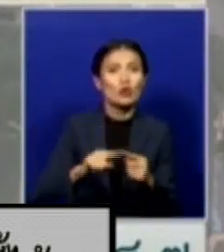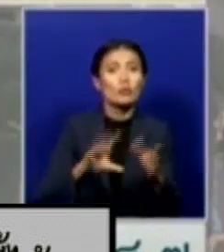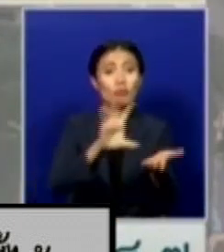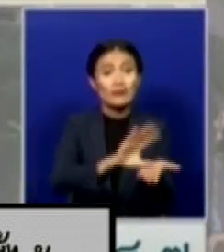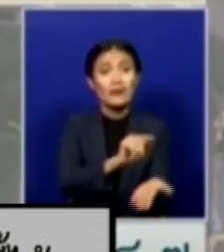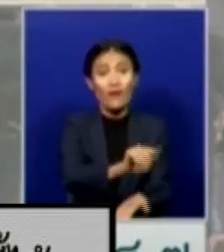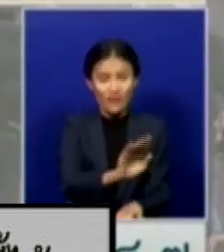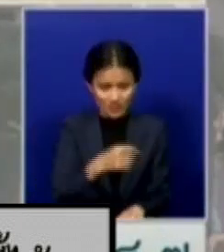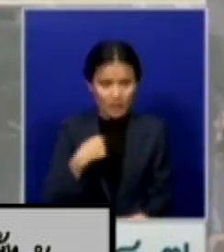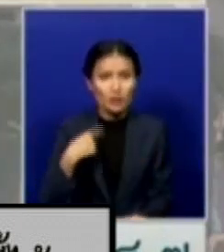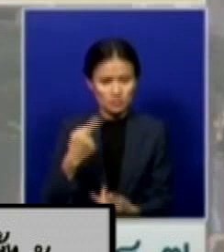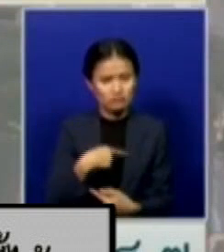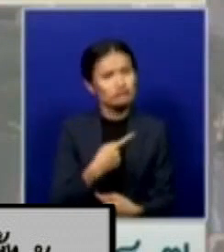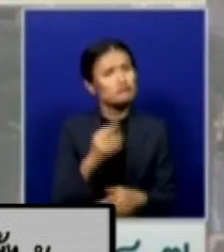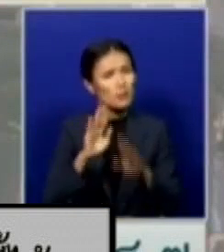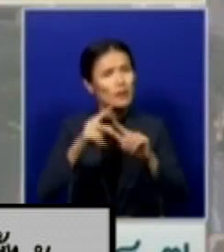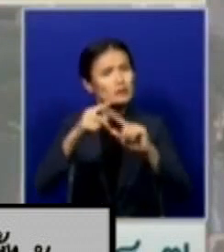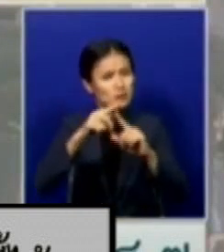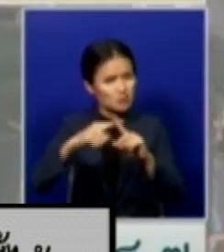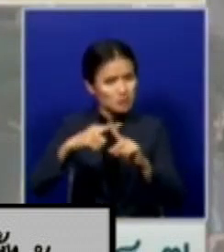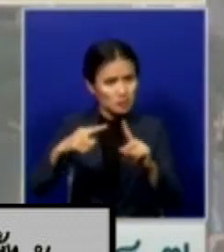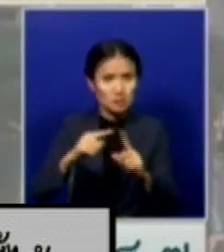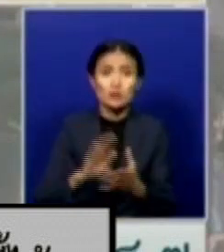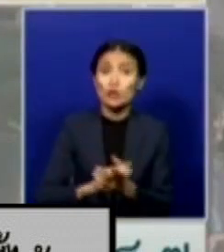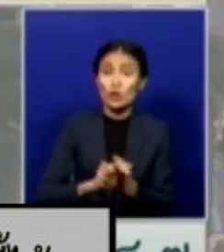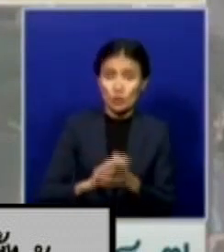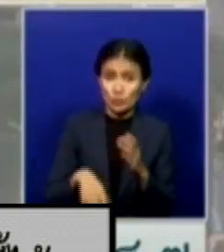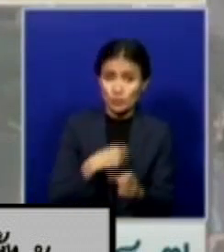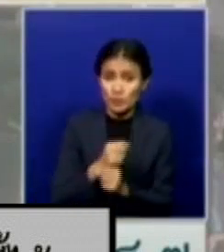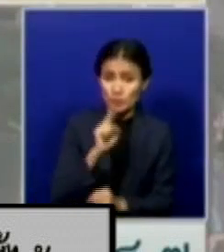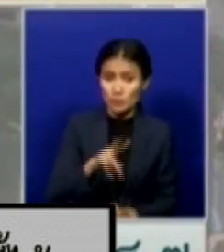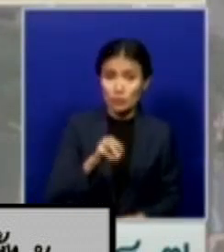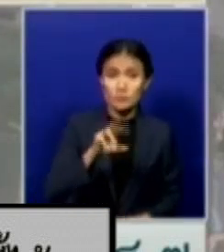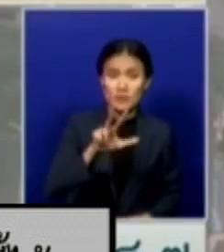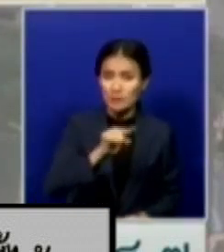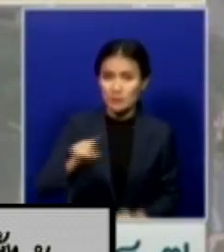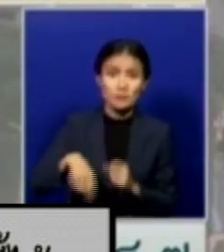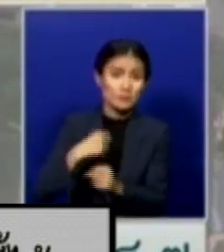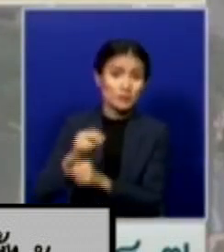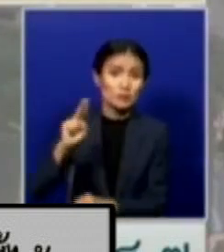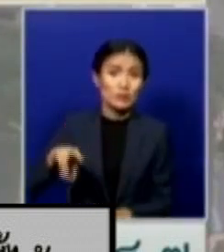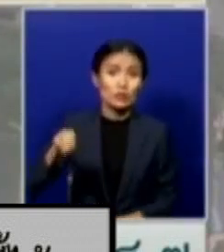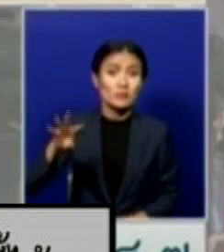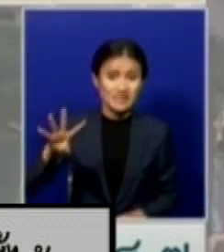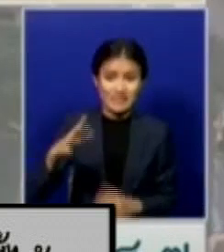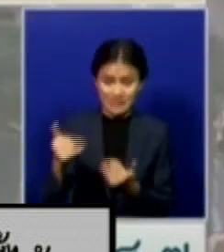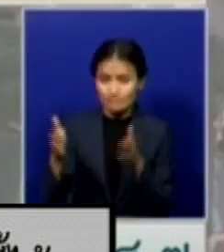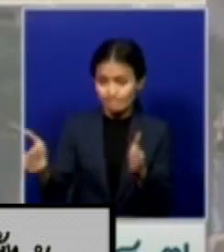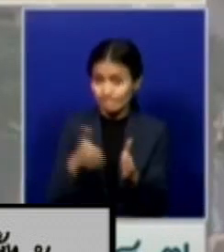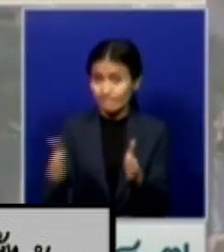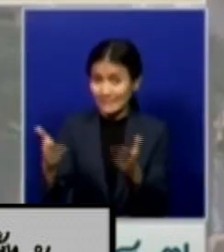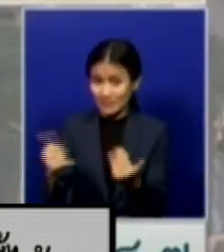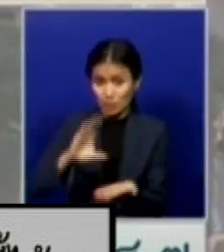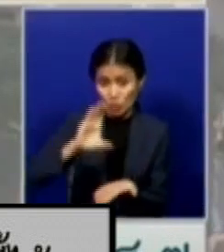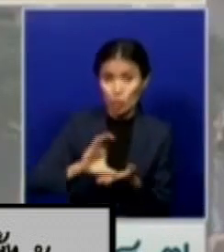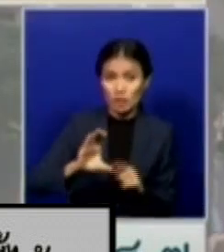นที่จะครบกำหนดในปี2563ถึง2564กองทุนนี้เป็นกลไกชั่วคราวที่จะดำเนินการเฉพ